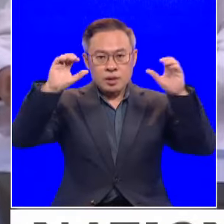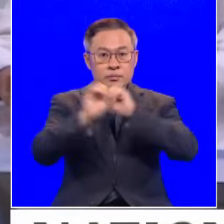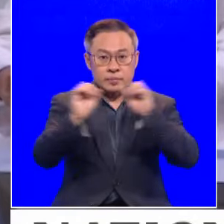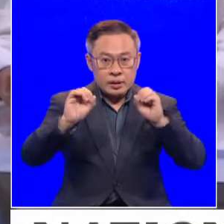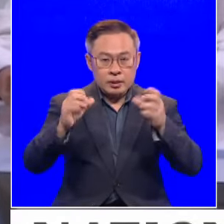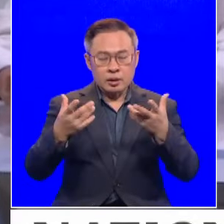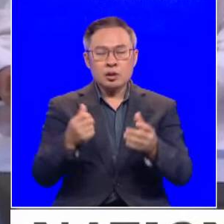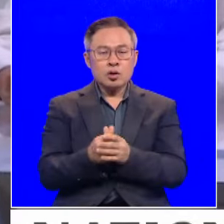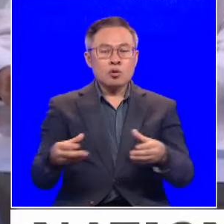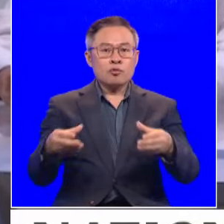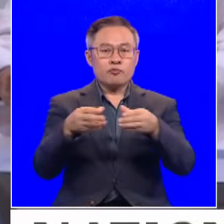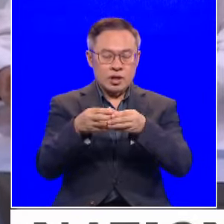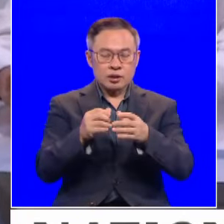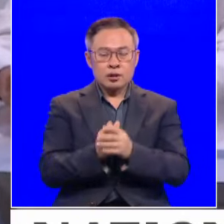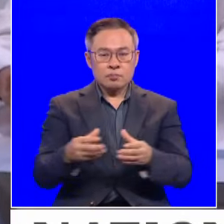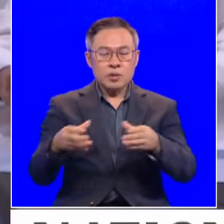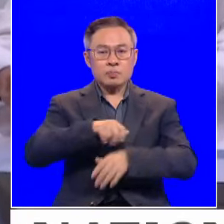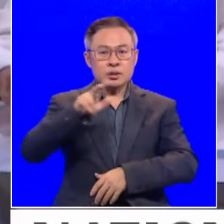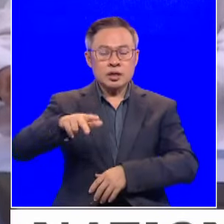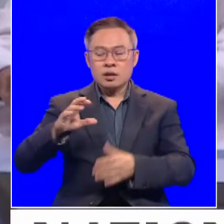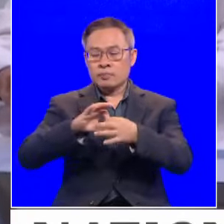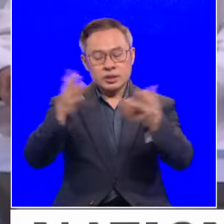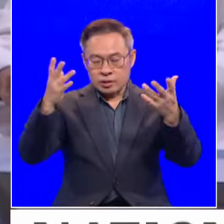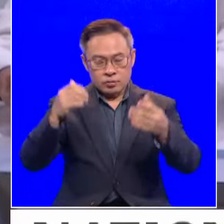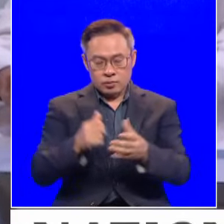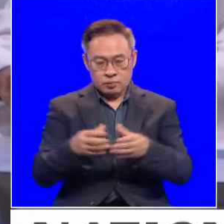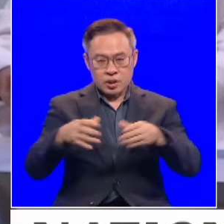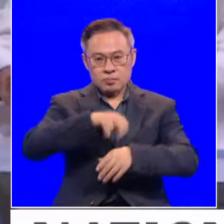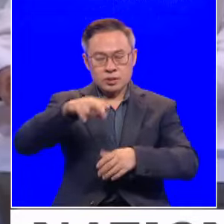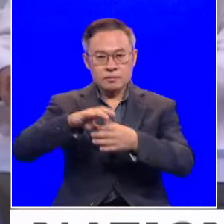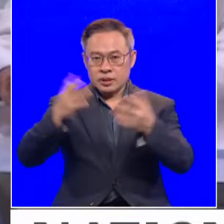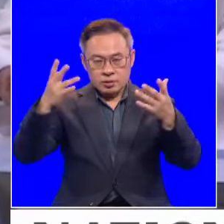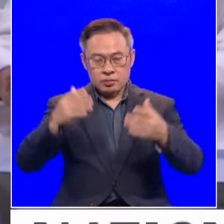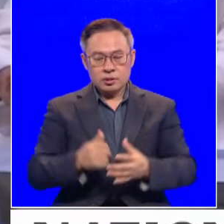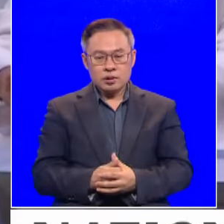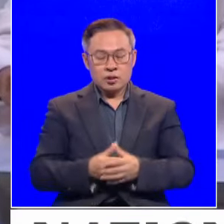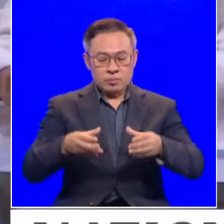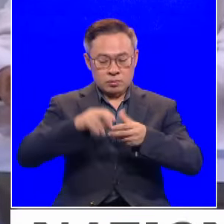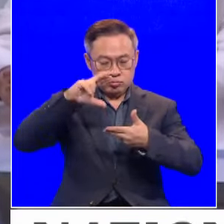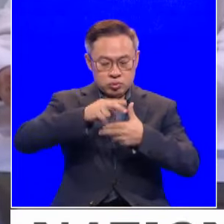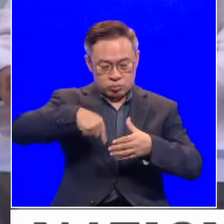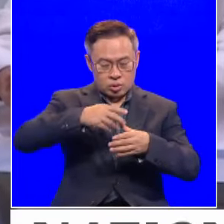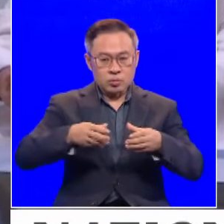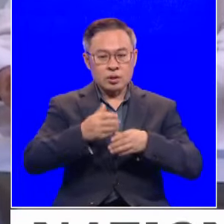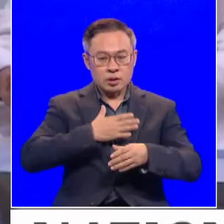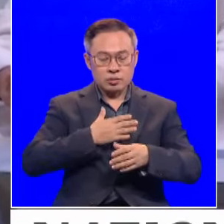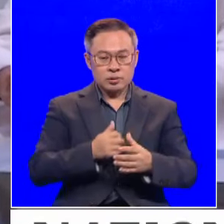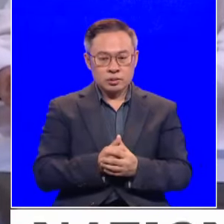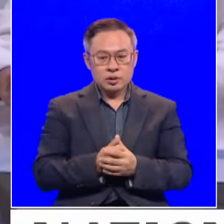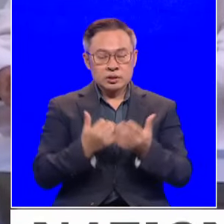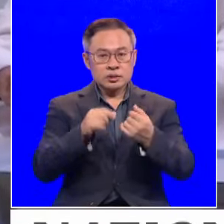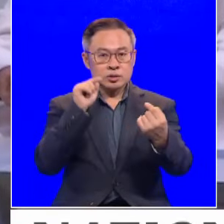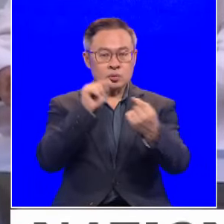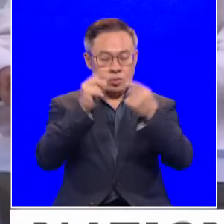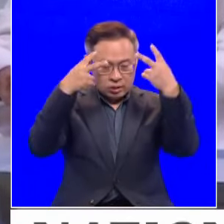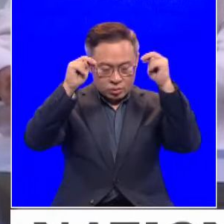ว่าไม่ต้องออกมติใดๆเกี่ยวกับพรรคพลังประชารัฐเพราะเรื่องของพรรคพลังประชารัฐไม่เกี่ยวอะไรกับพรรคเพื่อไทยแต่เกี่ยวตรงกับนายกรัฐมนตรี